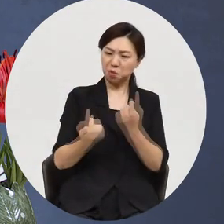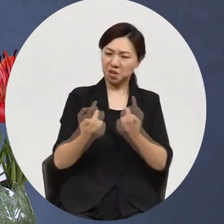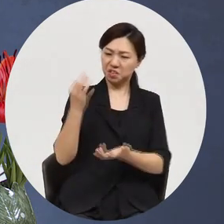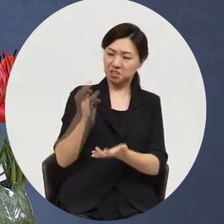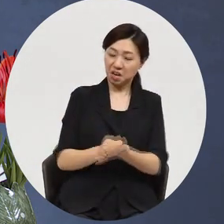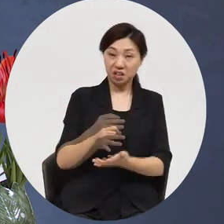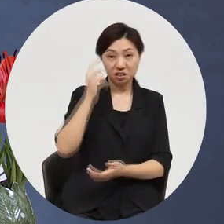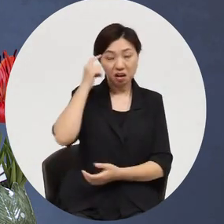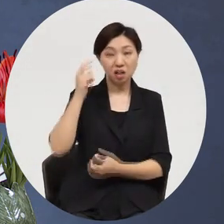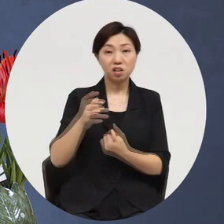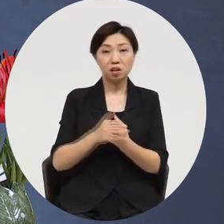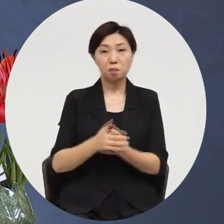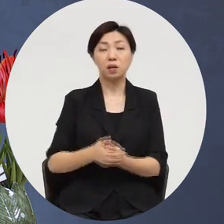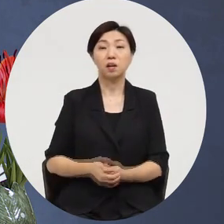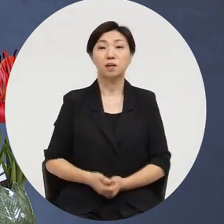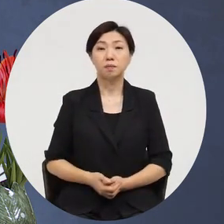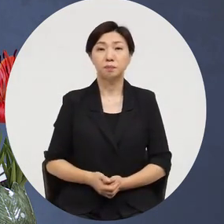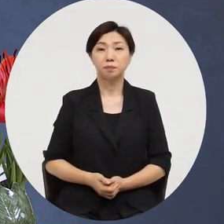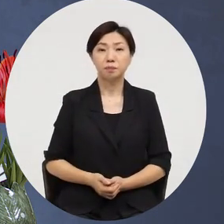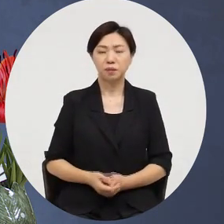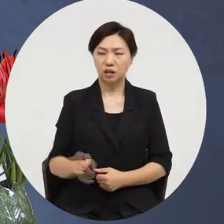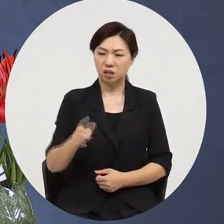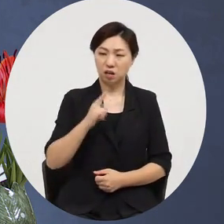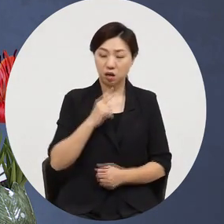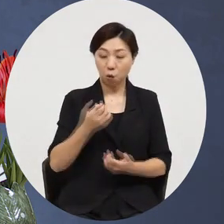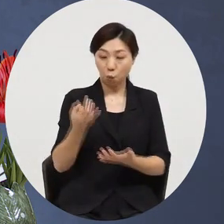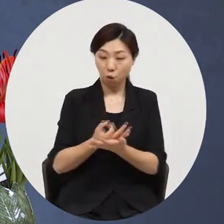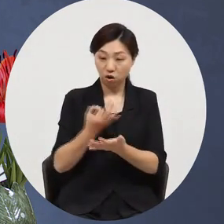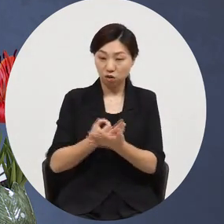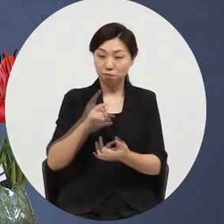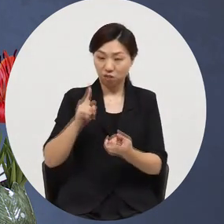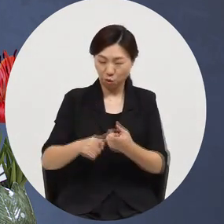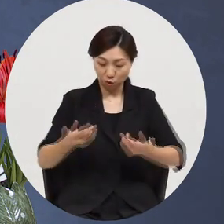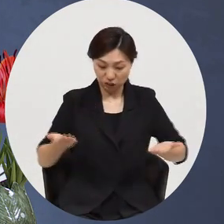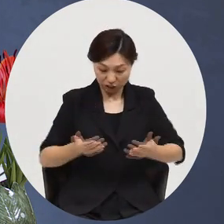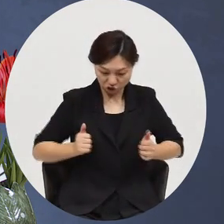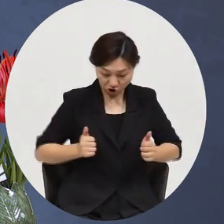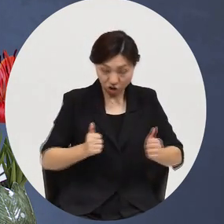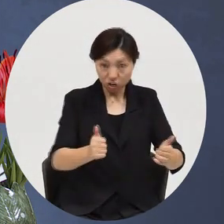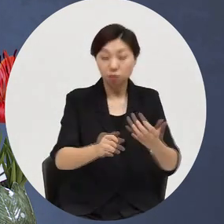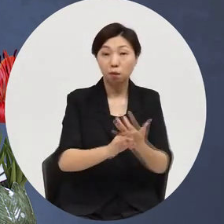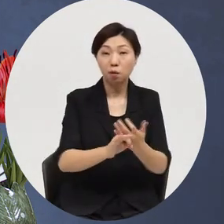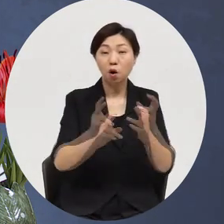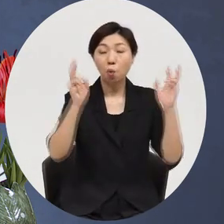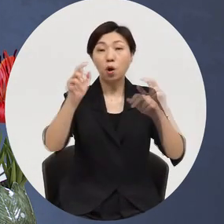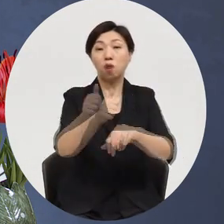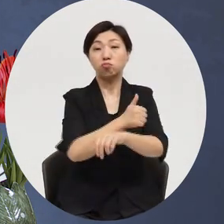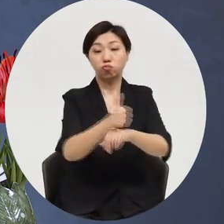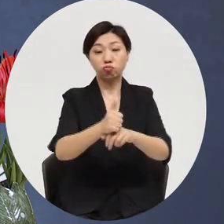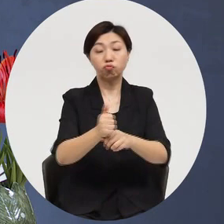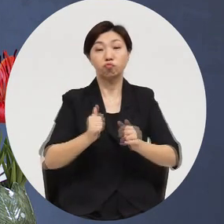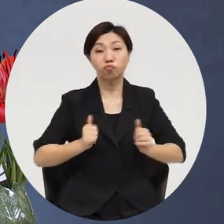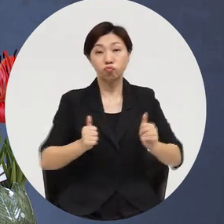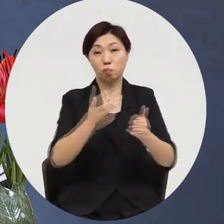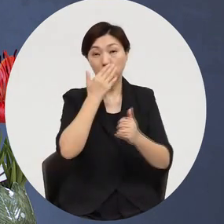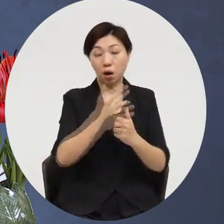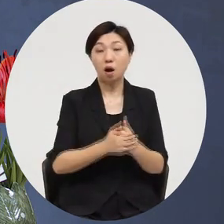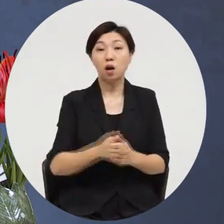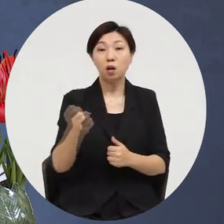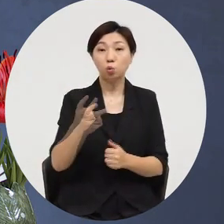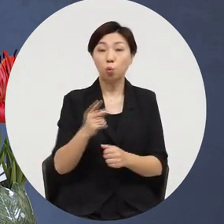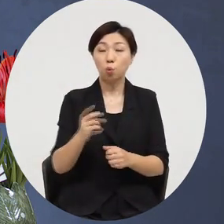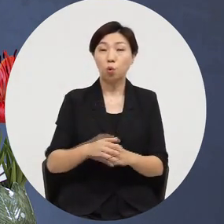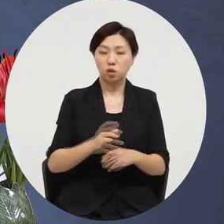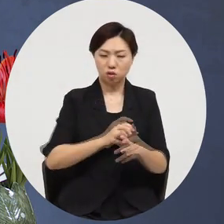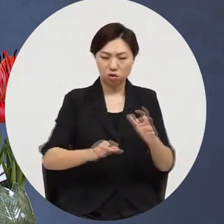사장이 보기에 월급값 못 한다 소리 안 들을 만큼은 해야 그거 다닐 수 있겠지. 더 열심히 하면 사장한테 잘 보이가